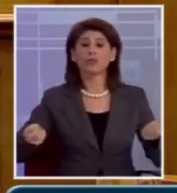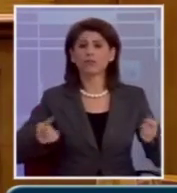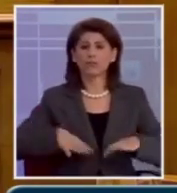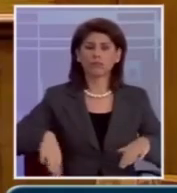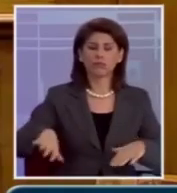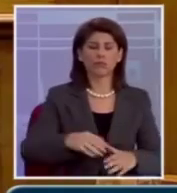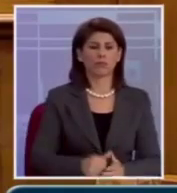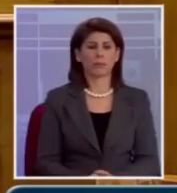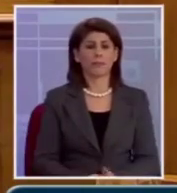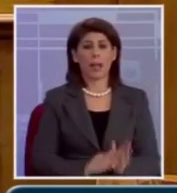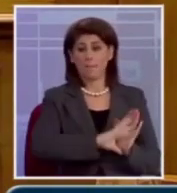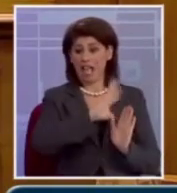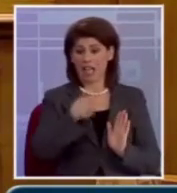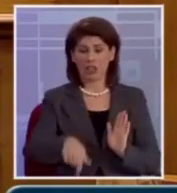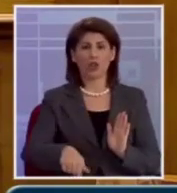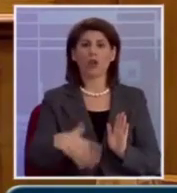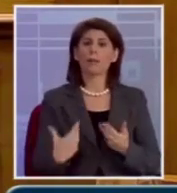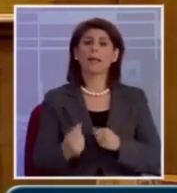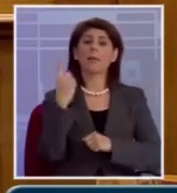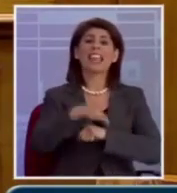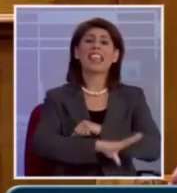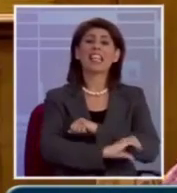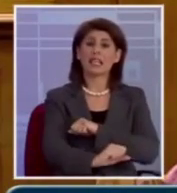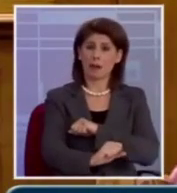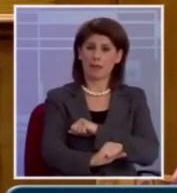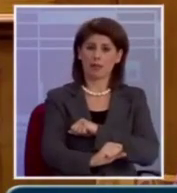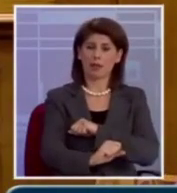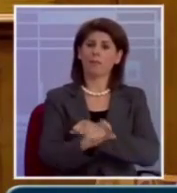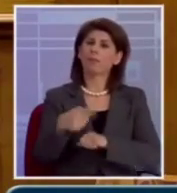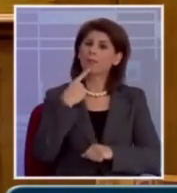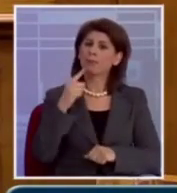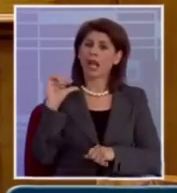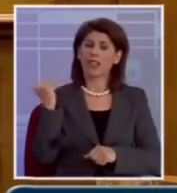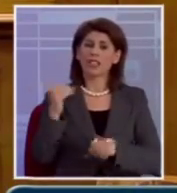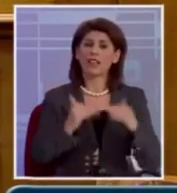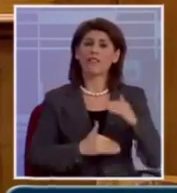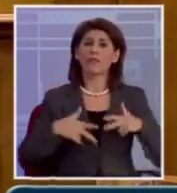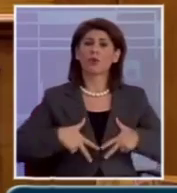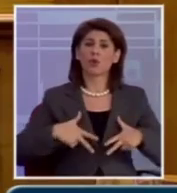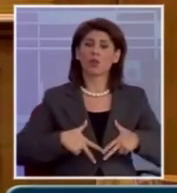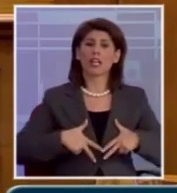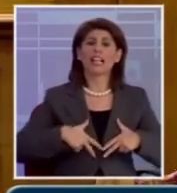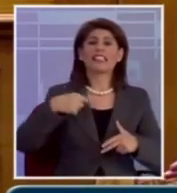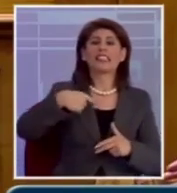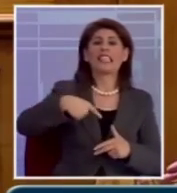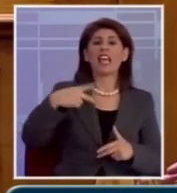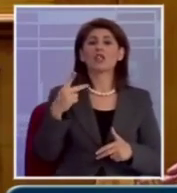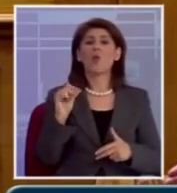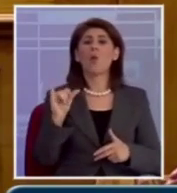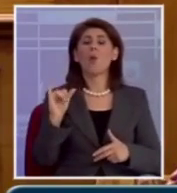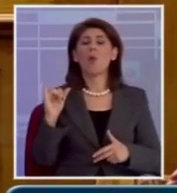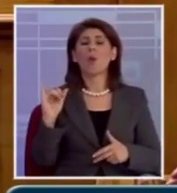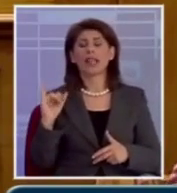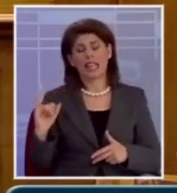Μέχρι τώρα υπήρχε μία γενική γραμματεία, όπου αναφέρθηκε χτες ο Υφυπουργός, ο Τέλες Κουίκ,